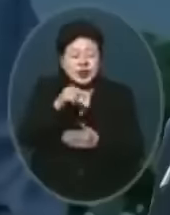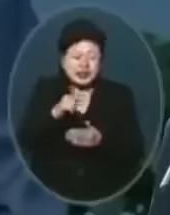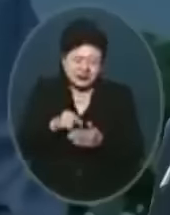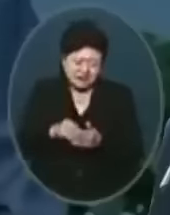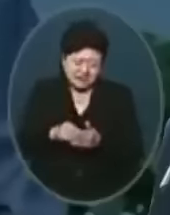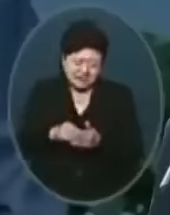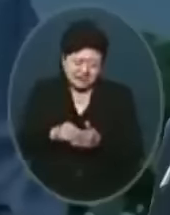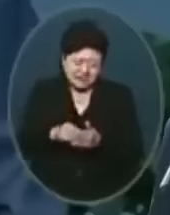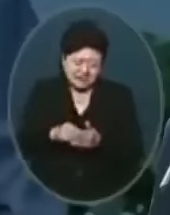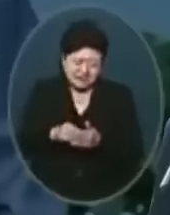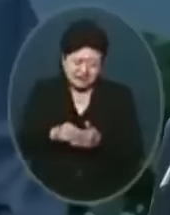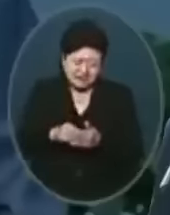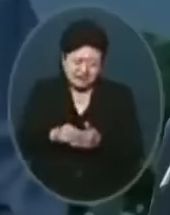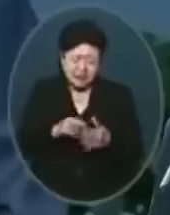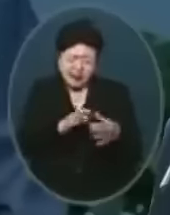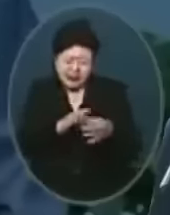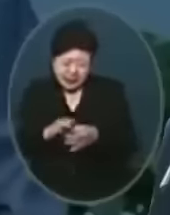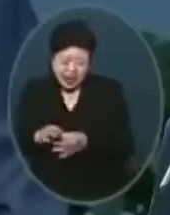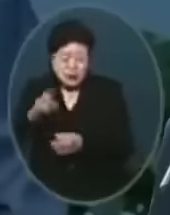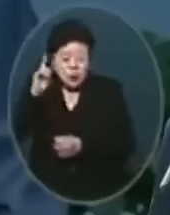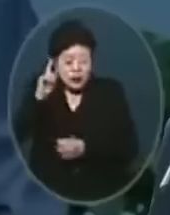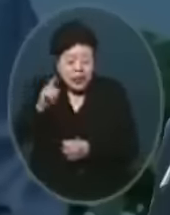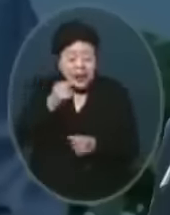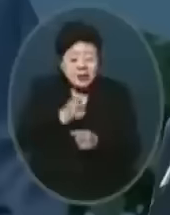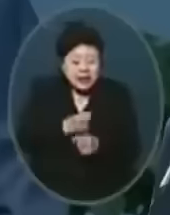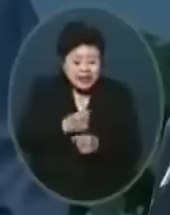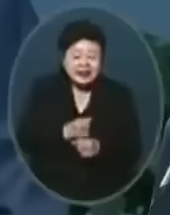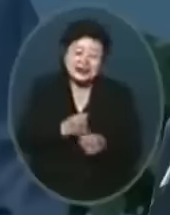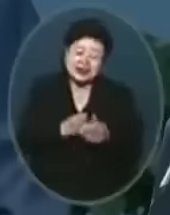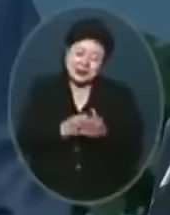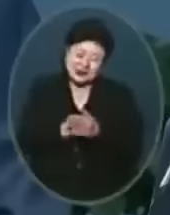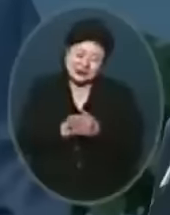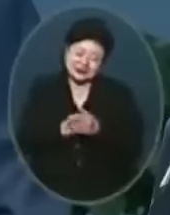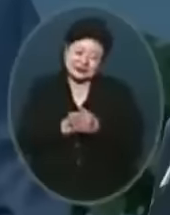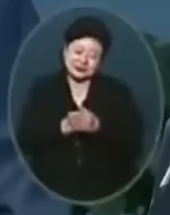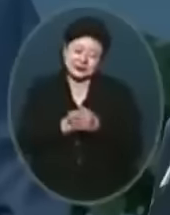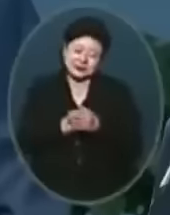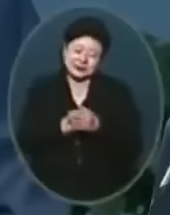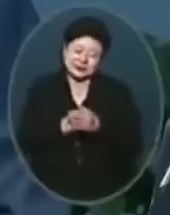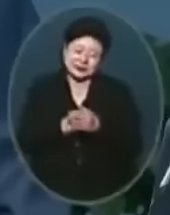꿈속에서 끊임없이 내일을 만들어가는 것입니다.